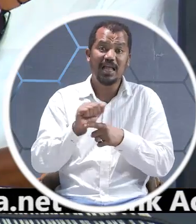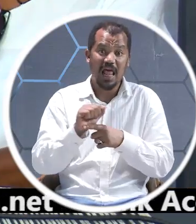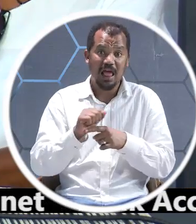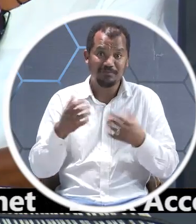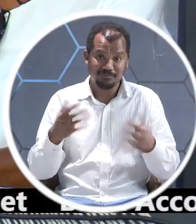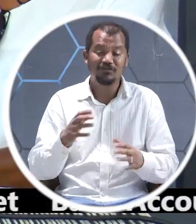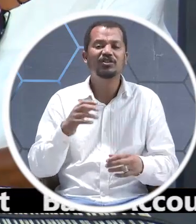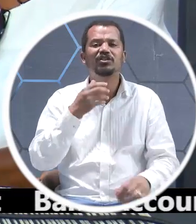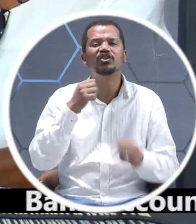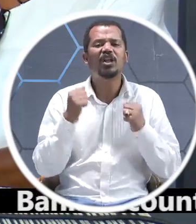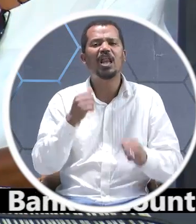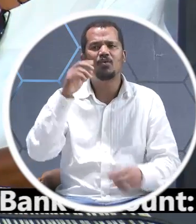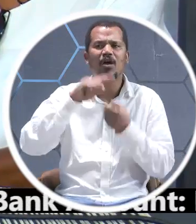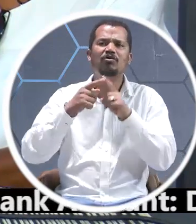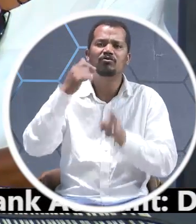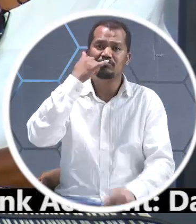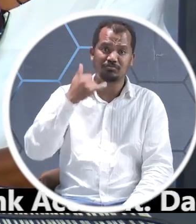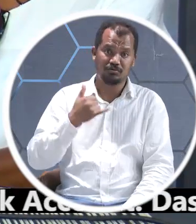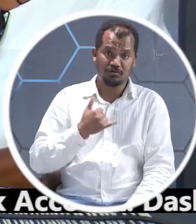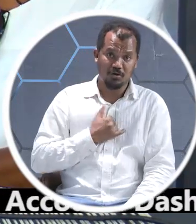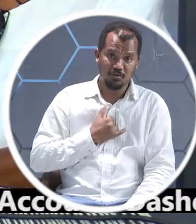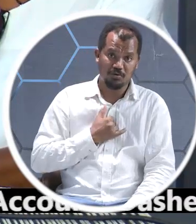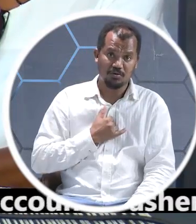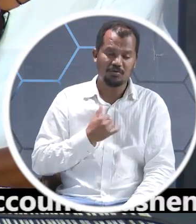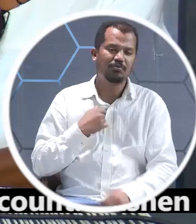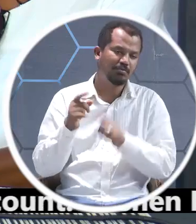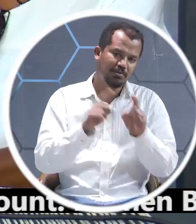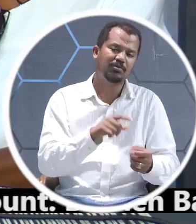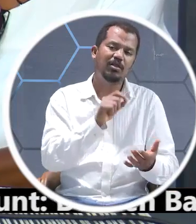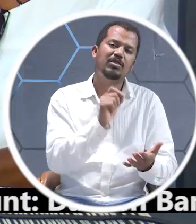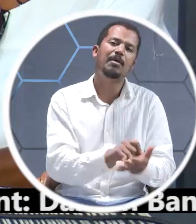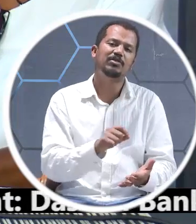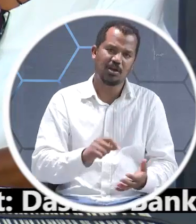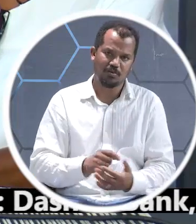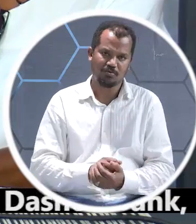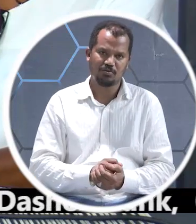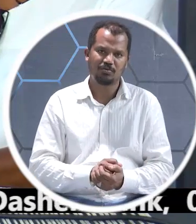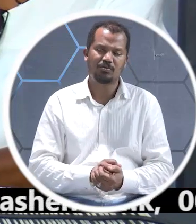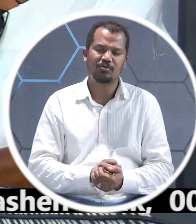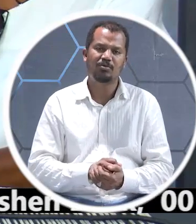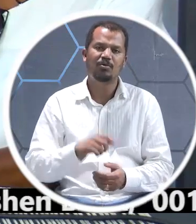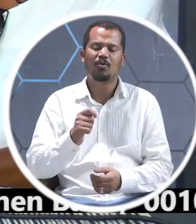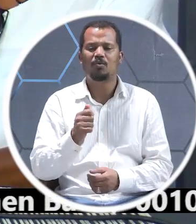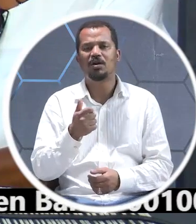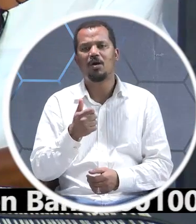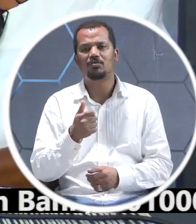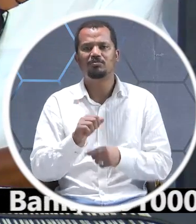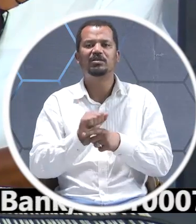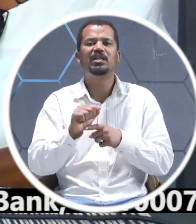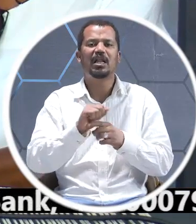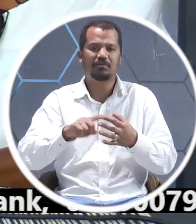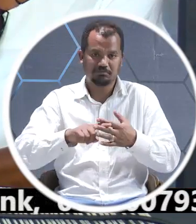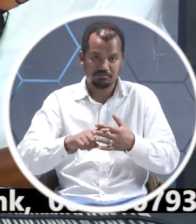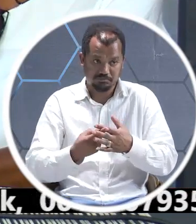ስልጣኑን ተሰለጥናል እናም ብሎ ስልክ ደውለው ነገሩኝ መጥቼ ተመዘገብኩ እና ወዲያውኑ ያው